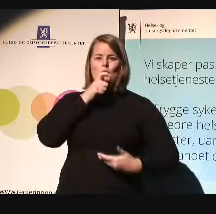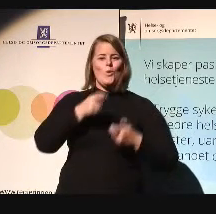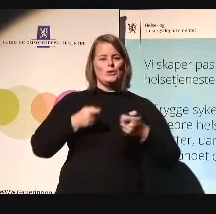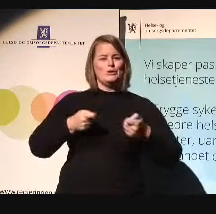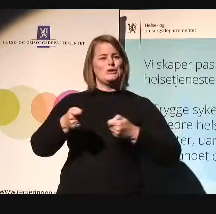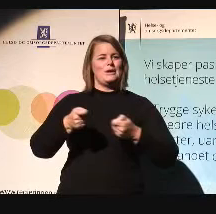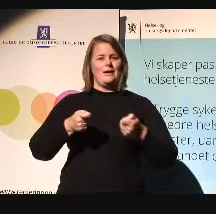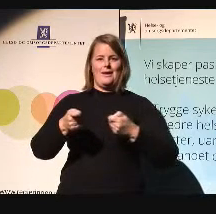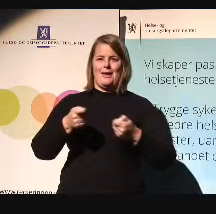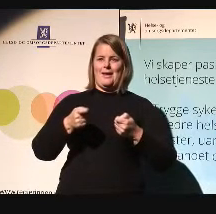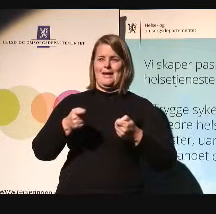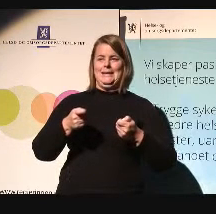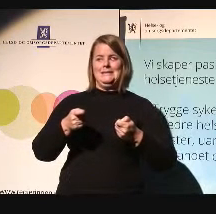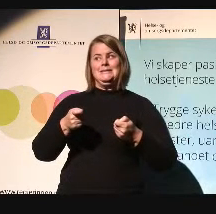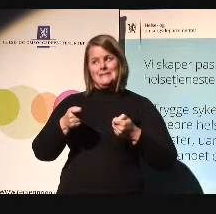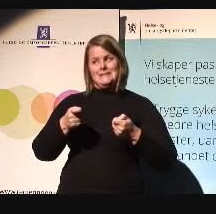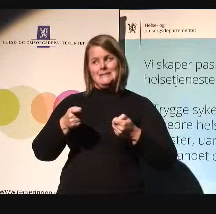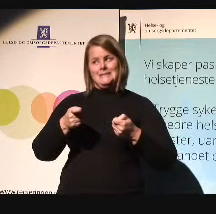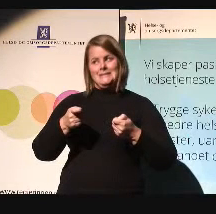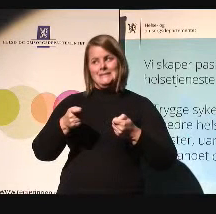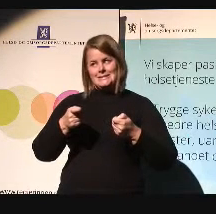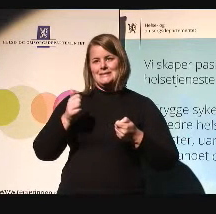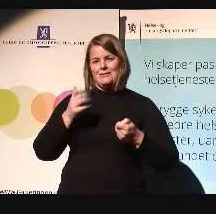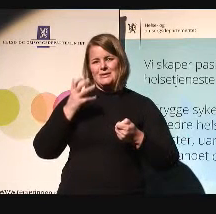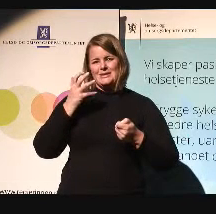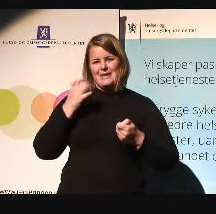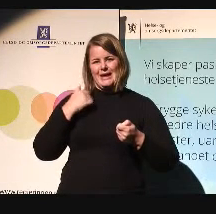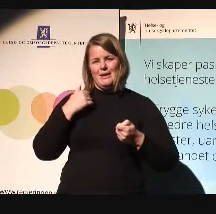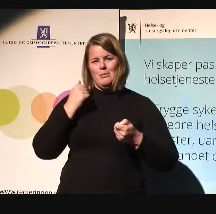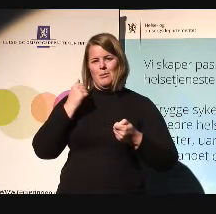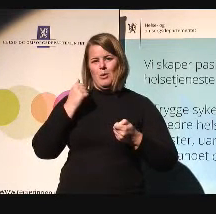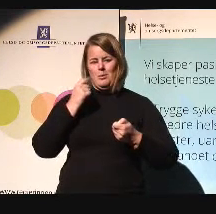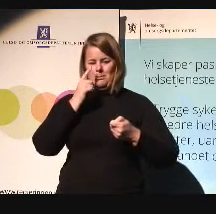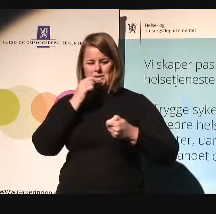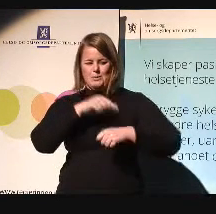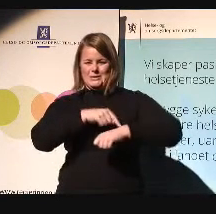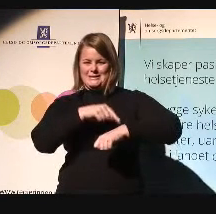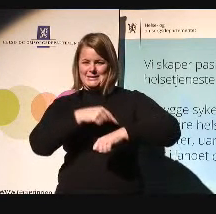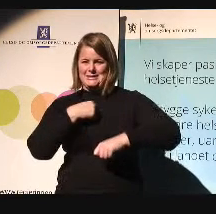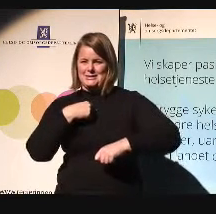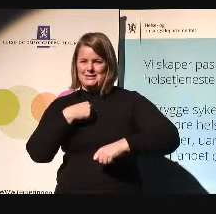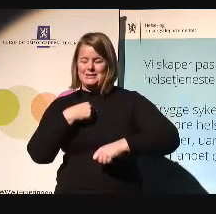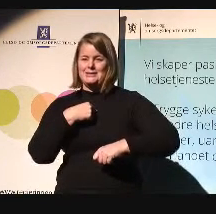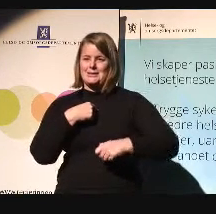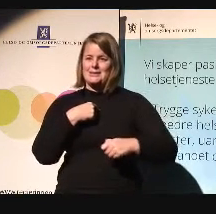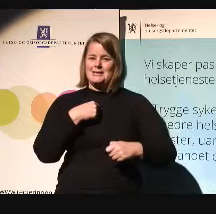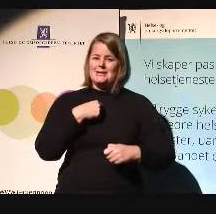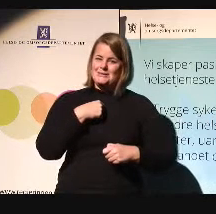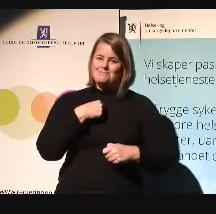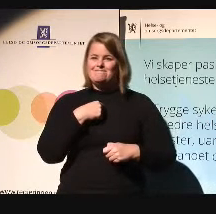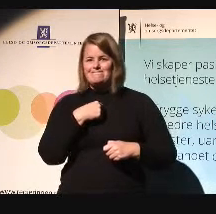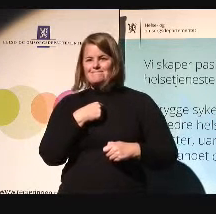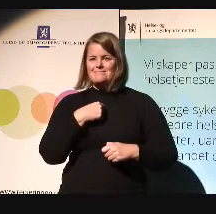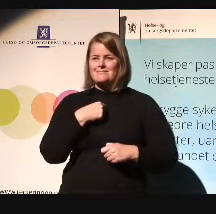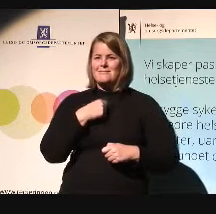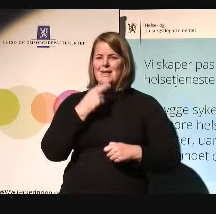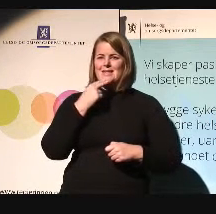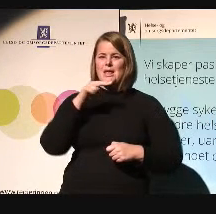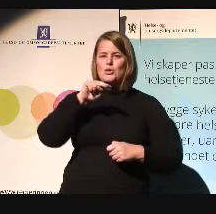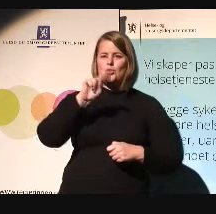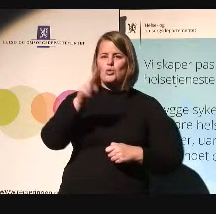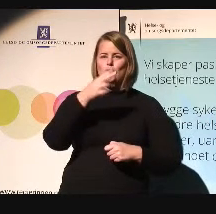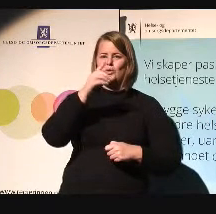ordstyrers lodd å hjelpe litt til, slik at vi holder tiden I programmet. Det en slags sånn, det vi I forebyggingen kaller nudging,